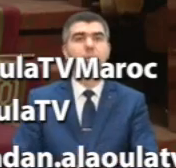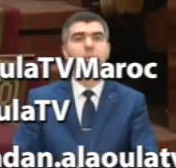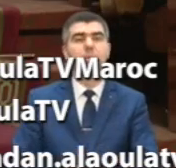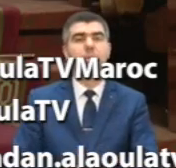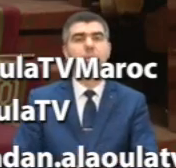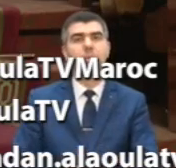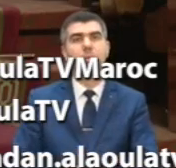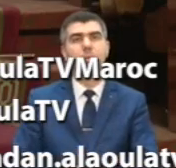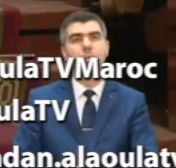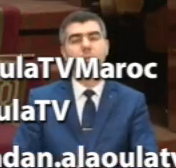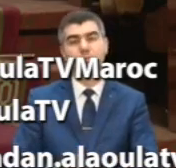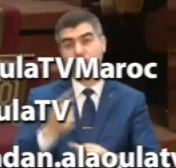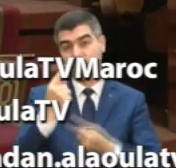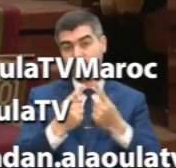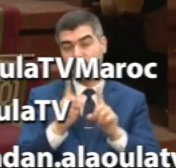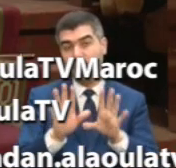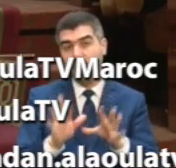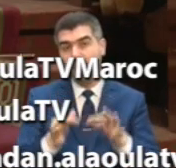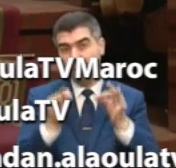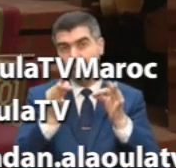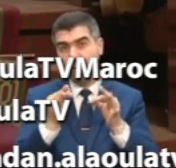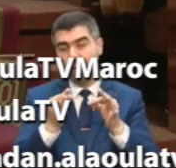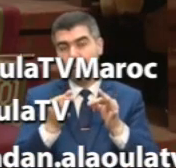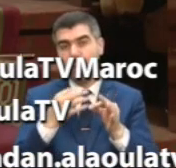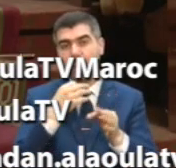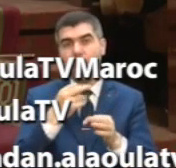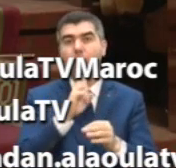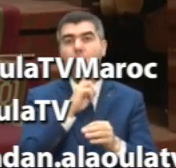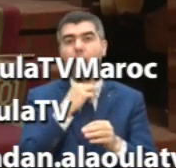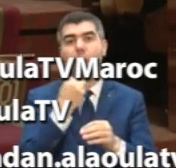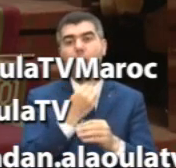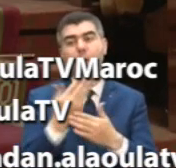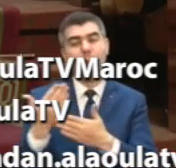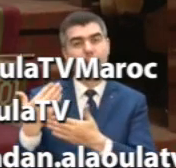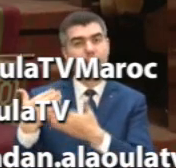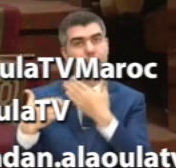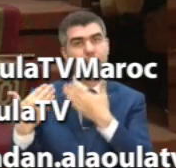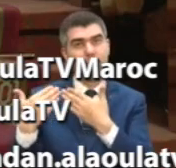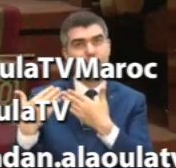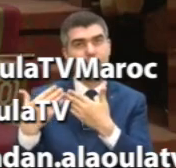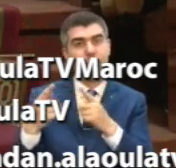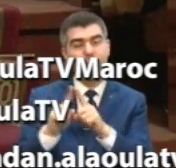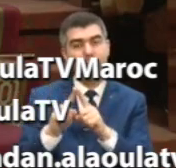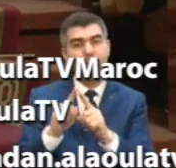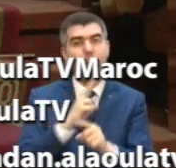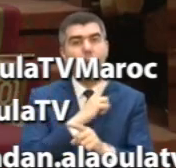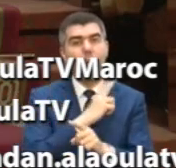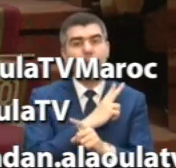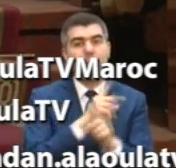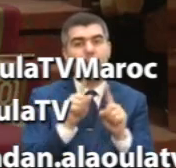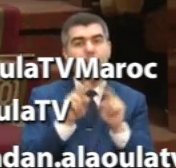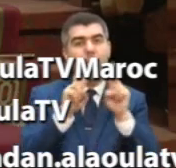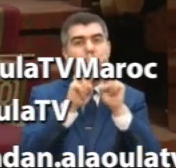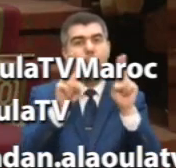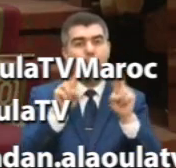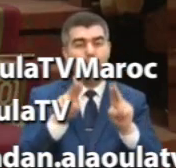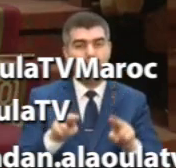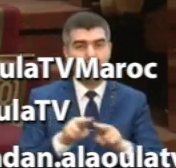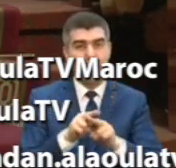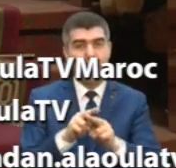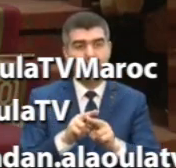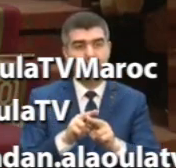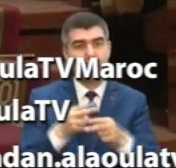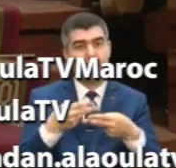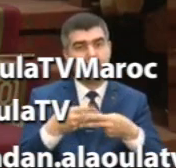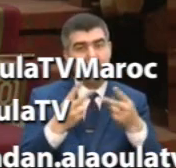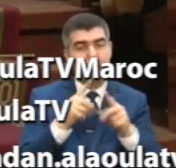قام الحل الأنسب اللي كان عملته الحكومة في وقت ما هو الأساتذة والأستاذات المتعاقدين اللي من هذا المنبر كنوجه لهم